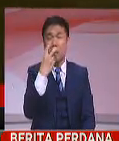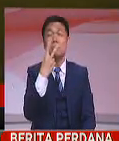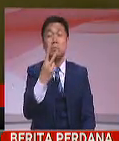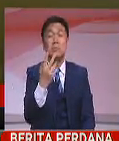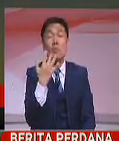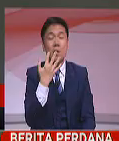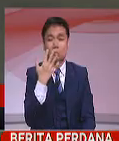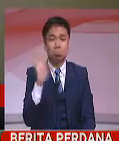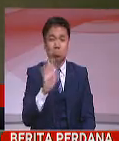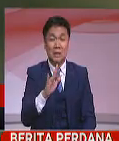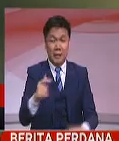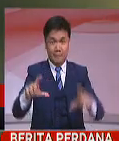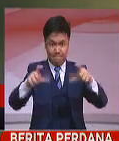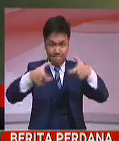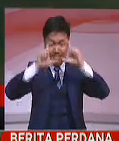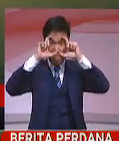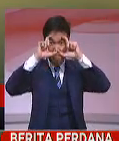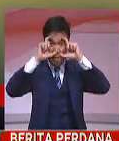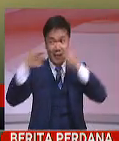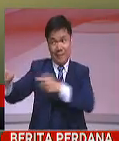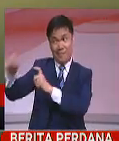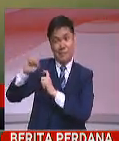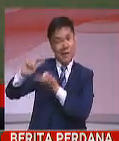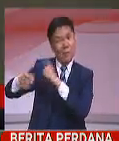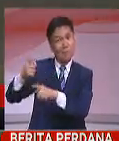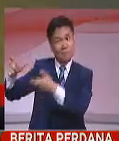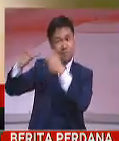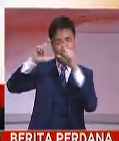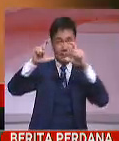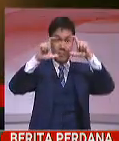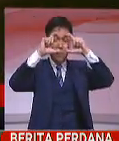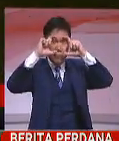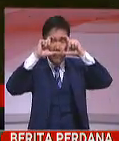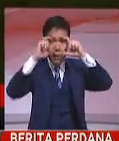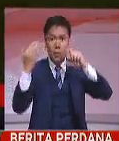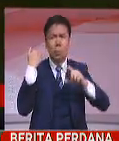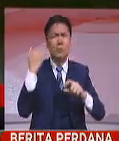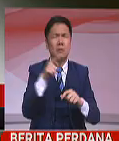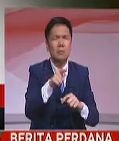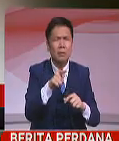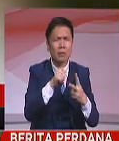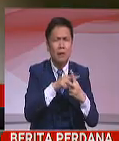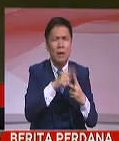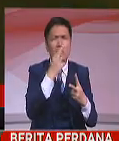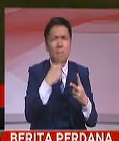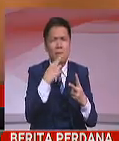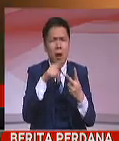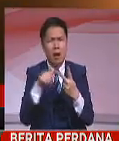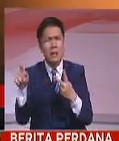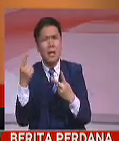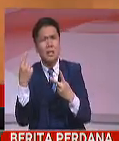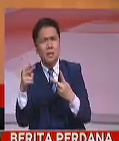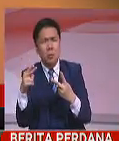dapat melihat warna menggunakan cermin mata khas yang dihadiahkan rakan karibnya. Dia selama ini sukar membezakan antara warna merah dan